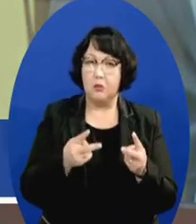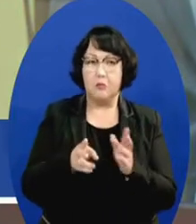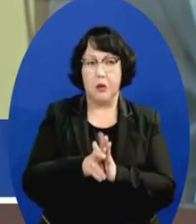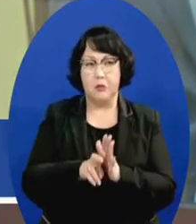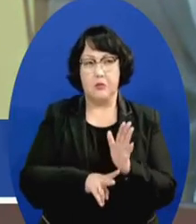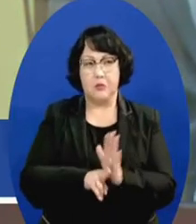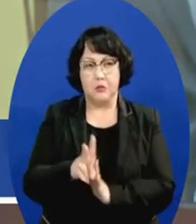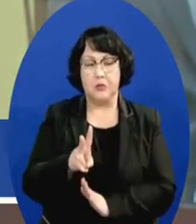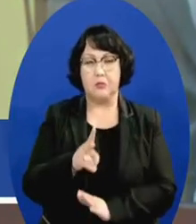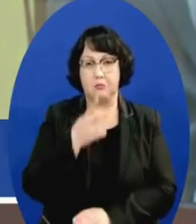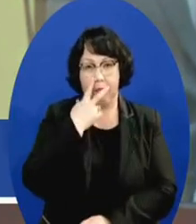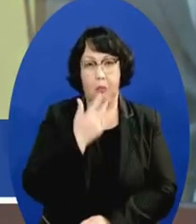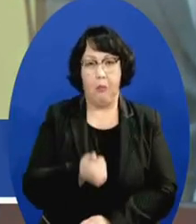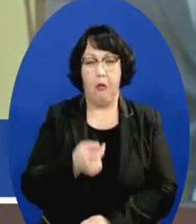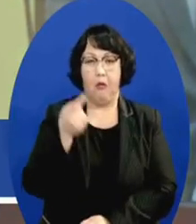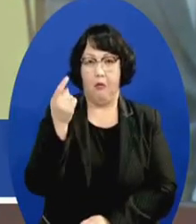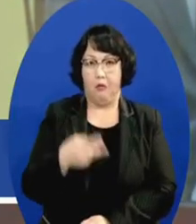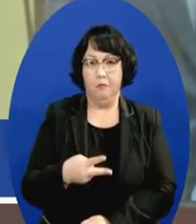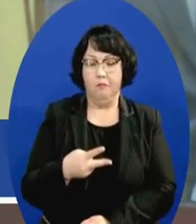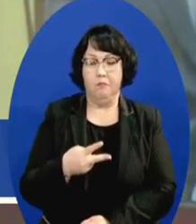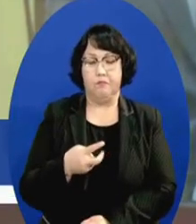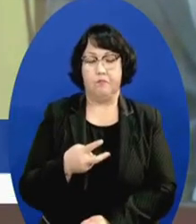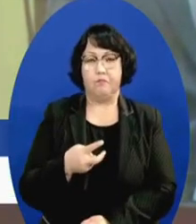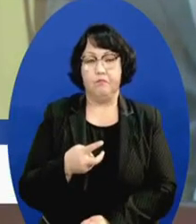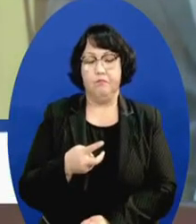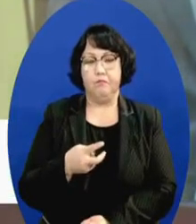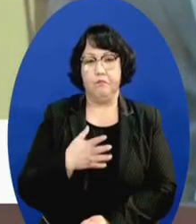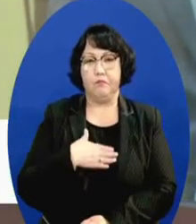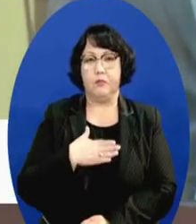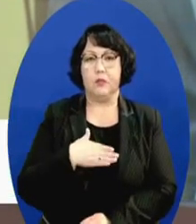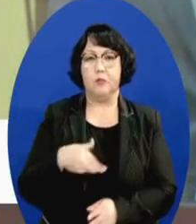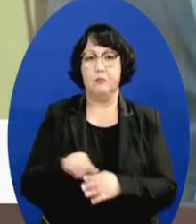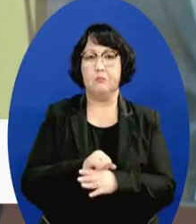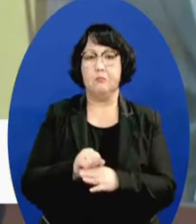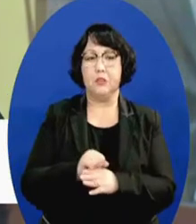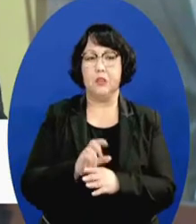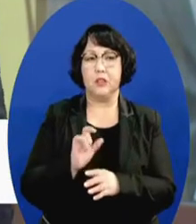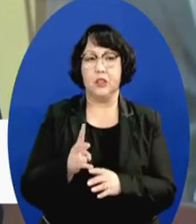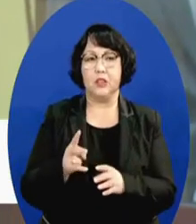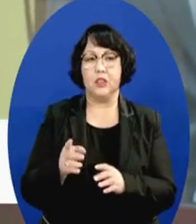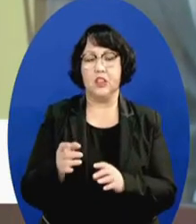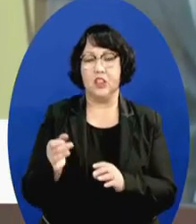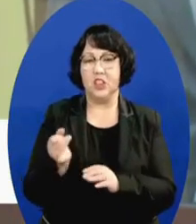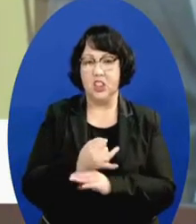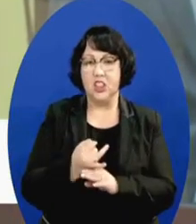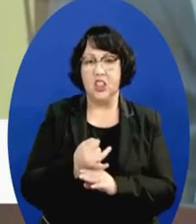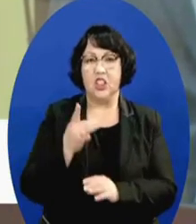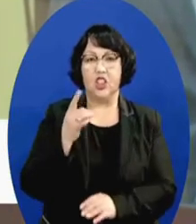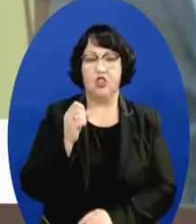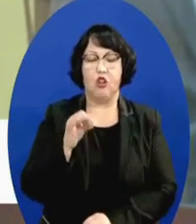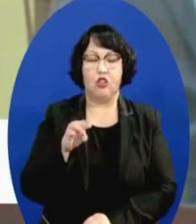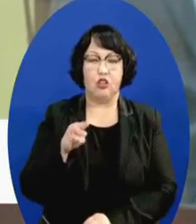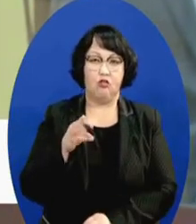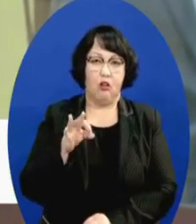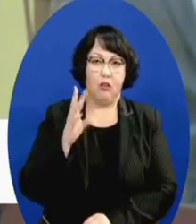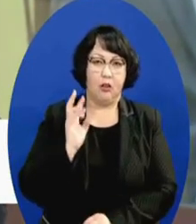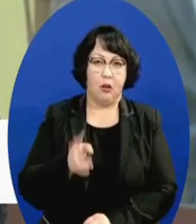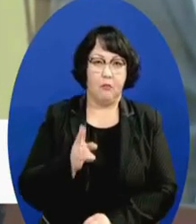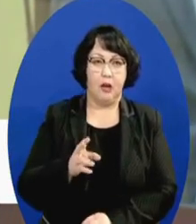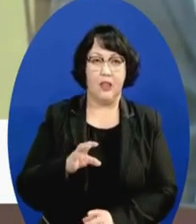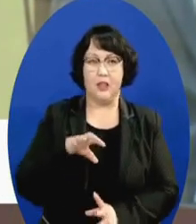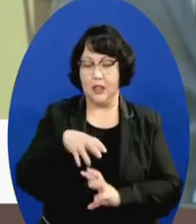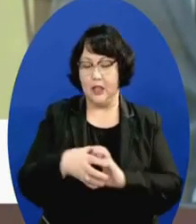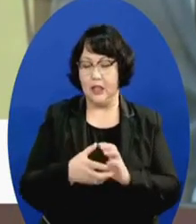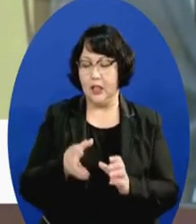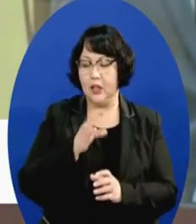олзурч нэг талаас. Хоёрт нь бол манай энэ бэлтгэгдсэн инженерүүд Дэрэгчтэй компани дэлхий дээр хийгдэж байгаа томоохон төслүүд дээр очиж ажиллах